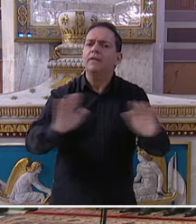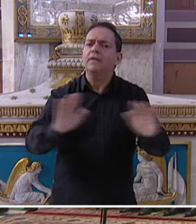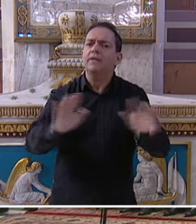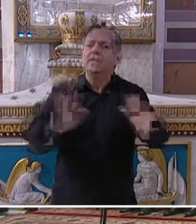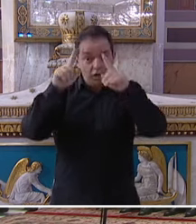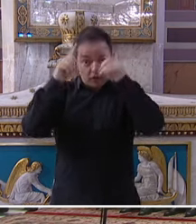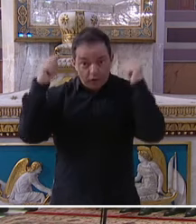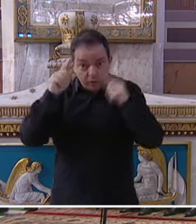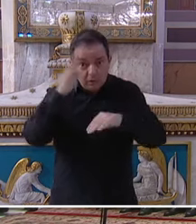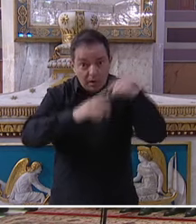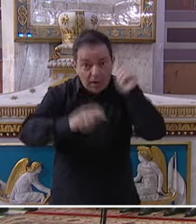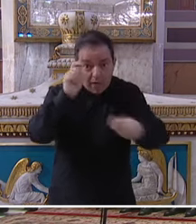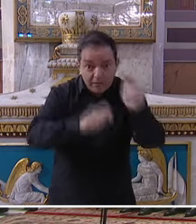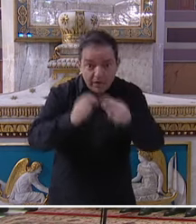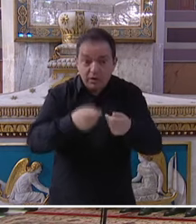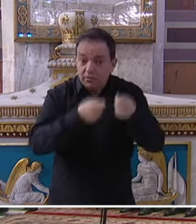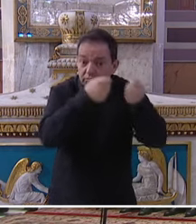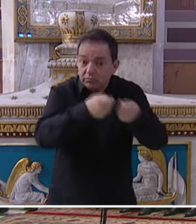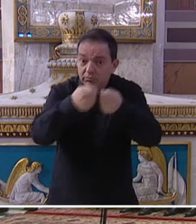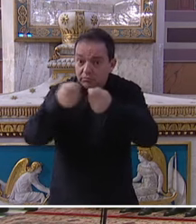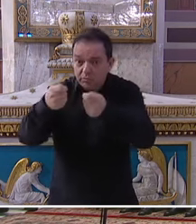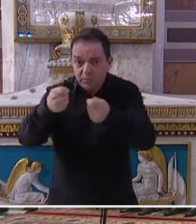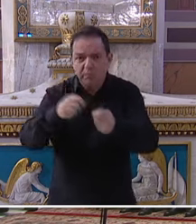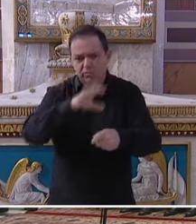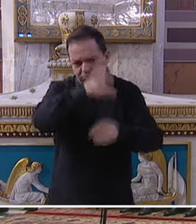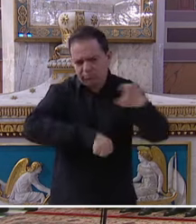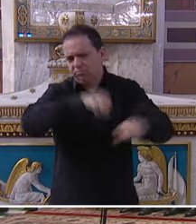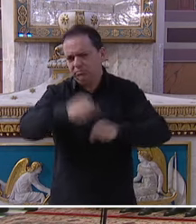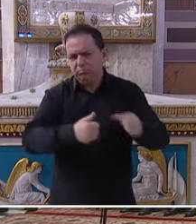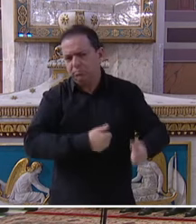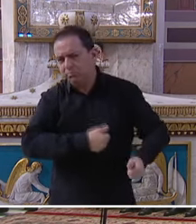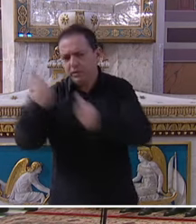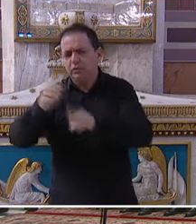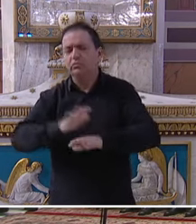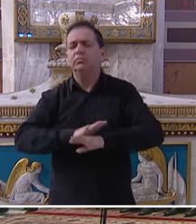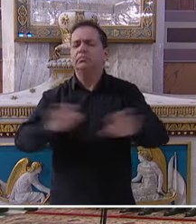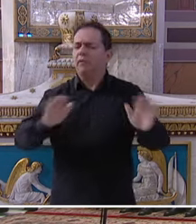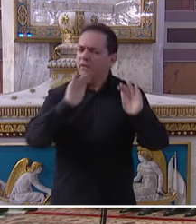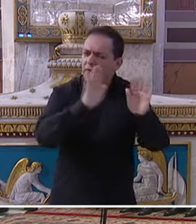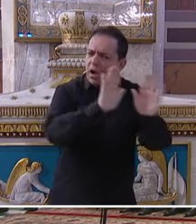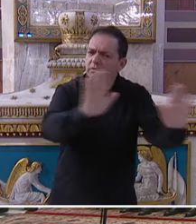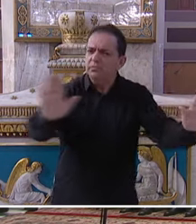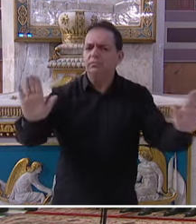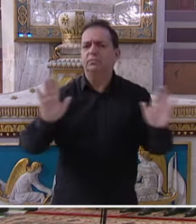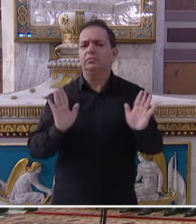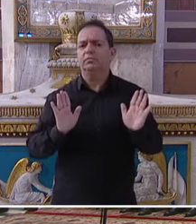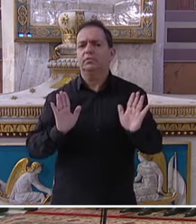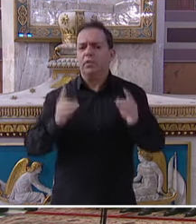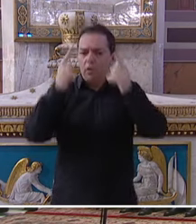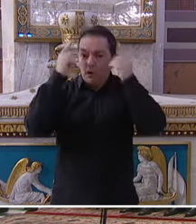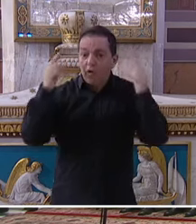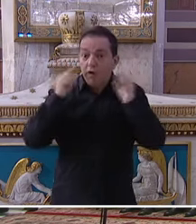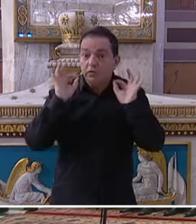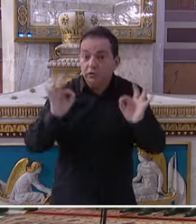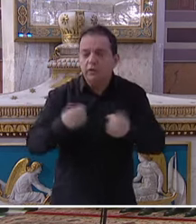τα χαρίσματα που έχει δώσει στον άνθρωπο. Και δεν υπάρχει μεγαλύτερο χάρισμα από